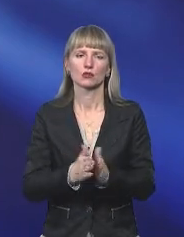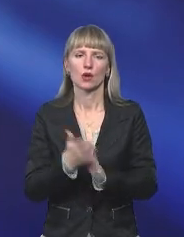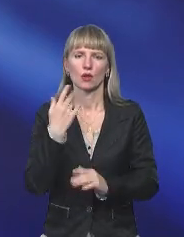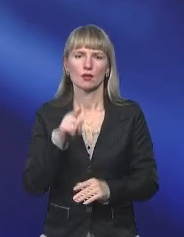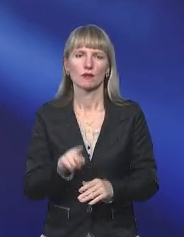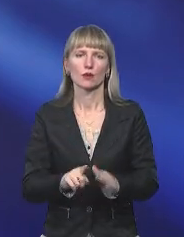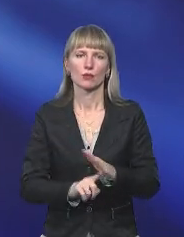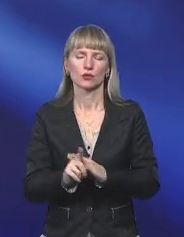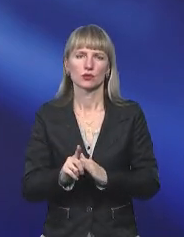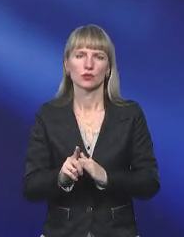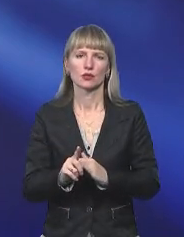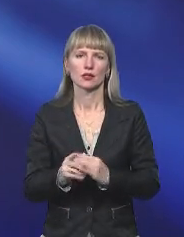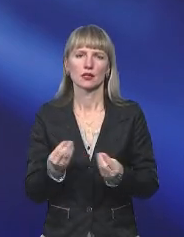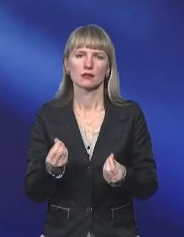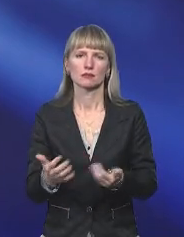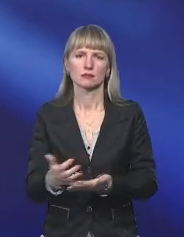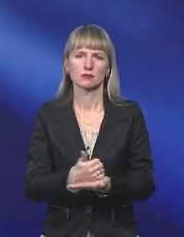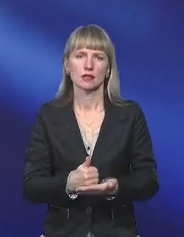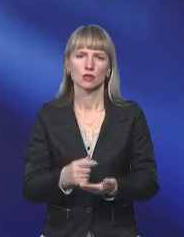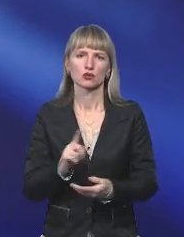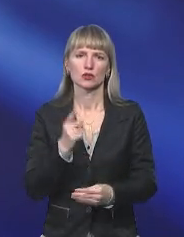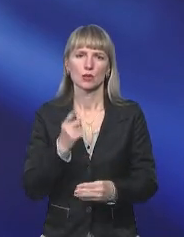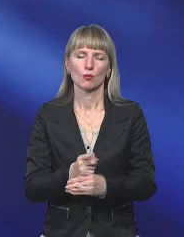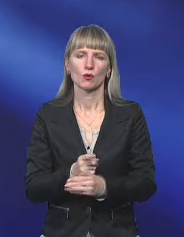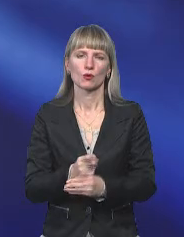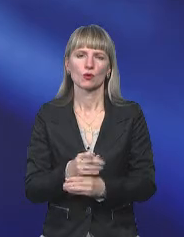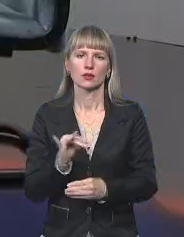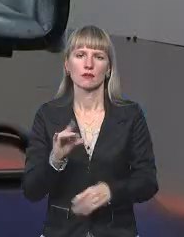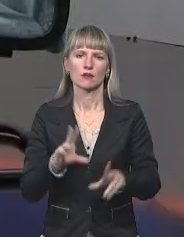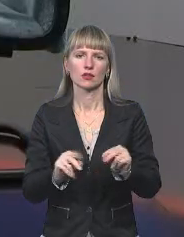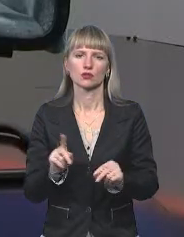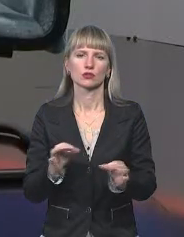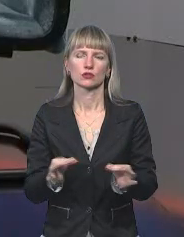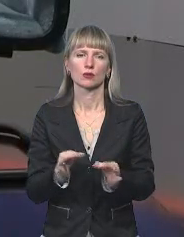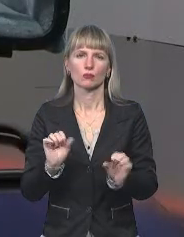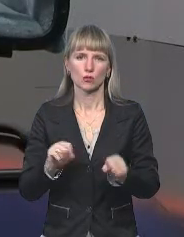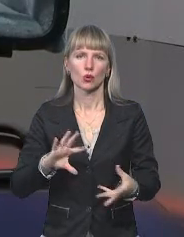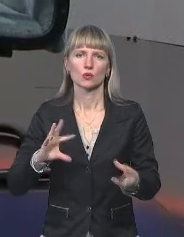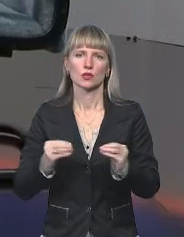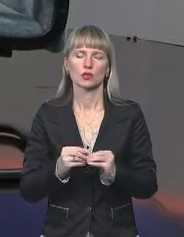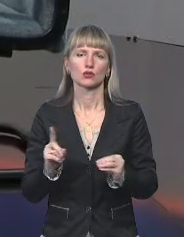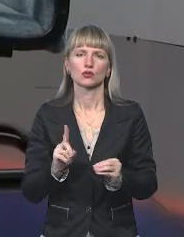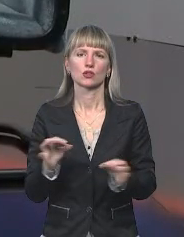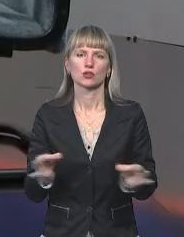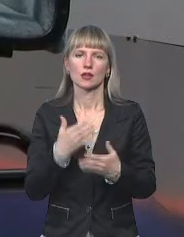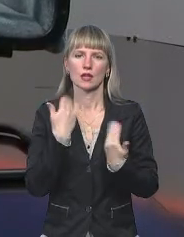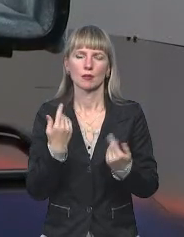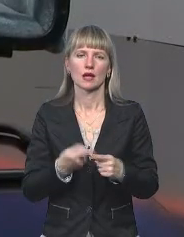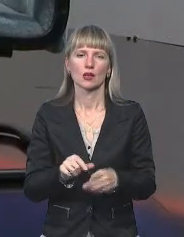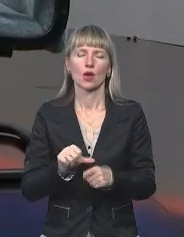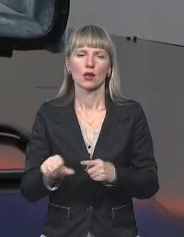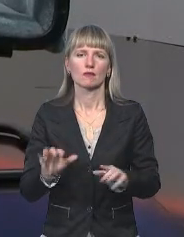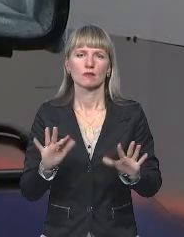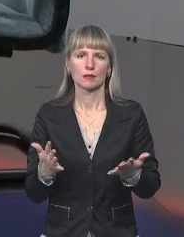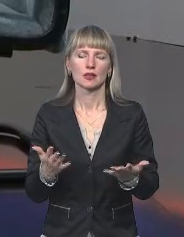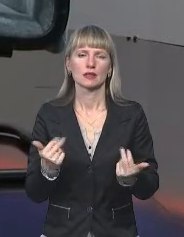вони починають там благодійні внески збирати, що заборонено. Ну, ми і не вважати, будемо що узагальнювати, нічого. Що взагалі так. Нічого немає, це ви про окремі випадки.